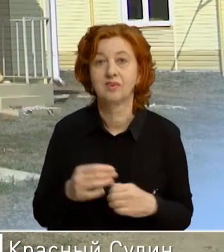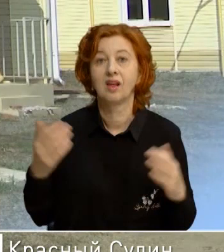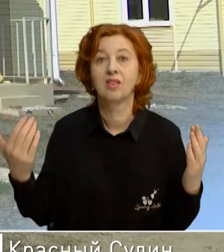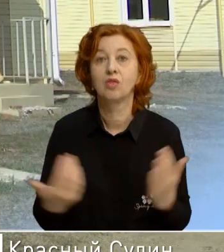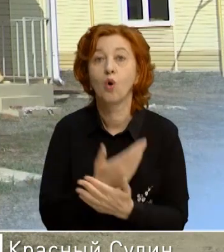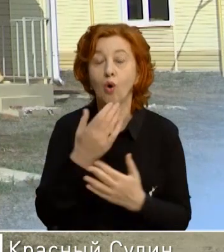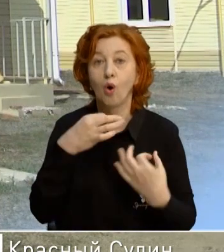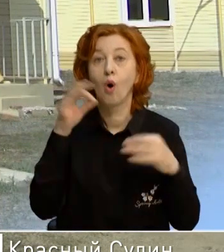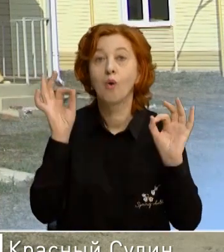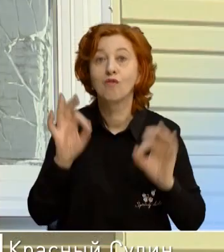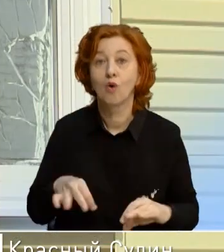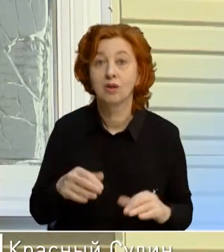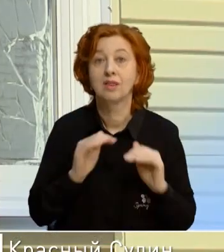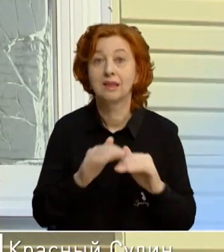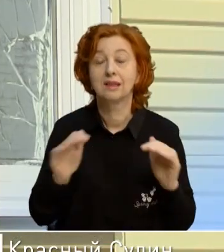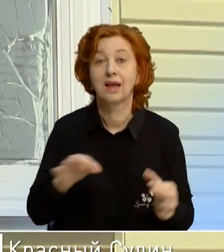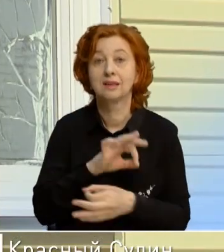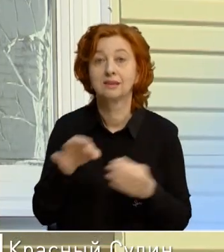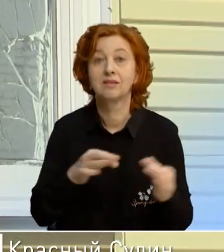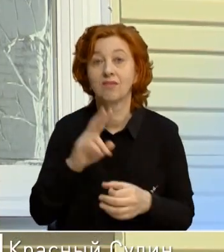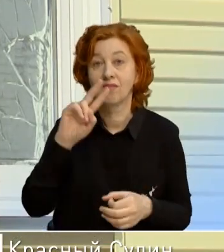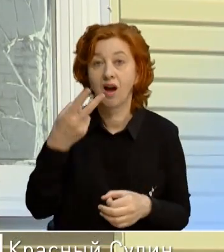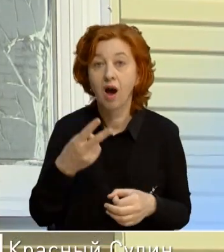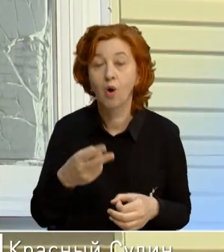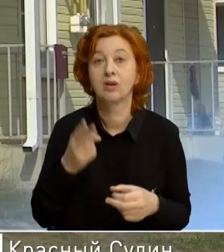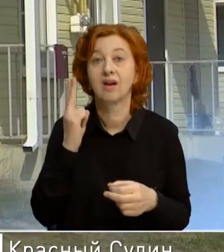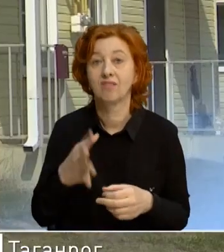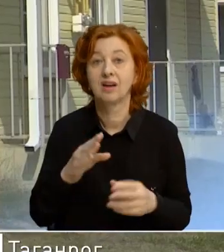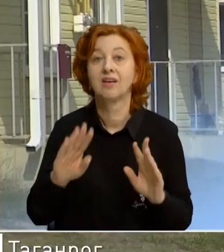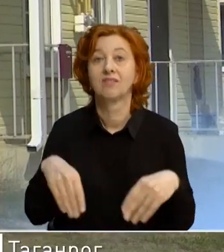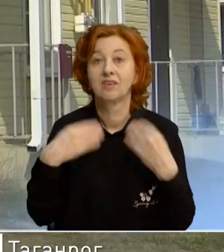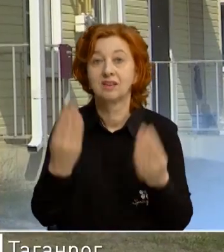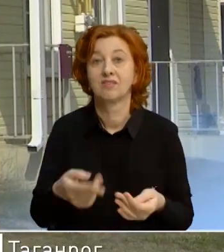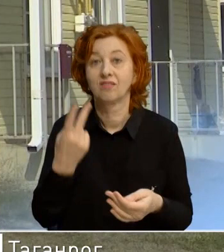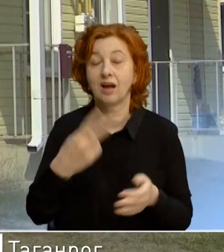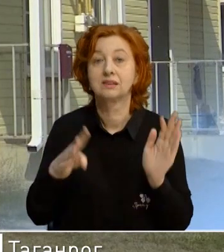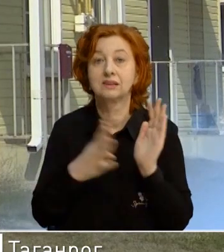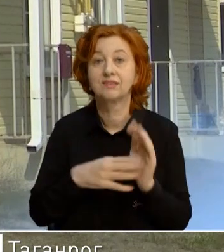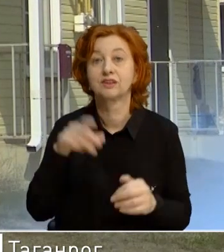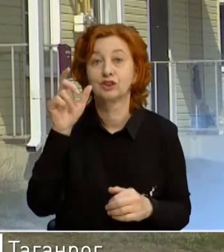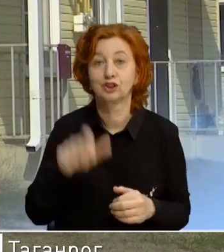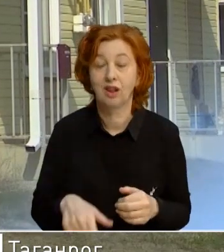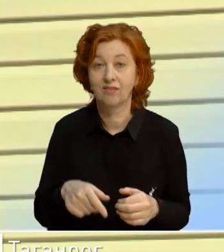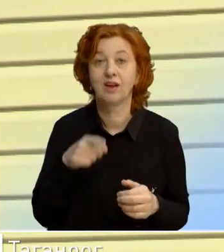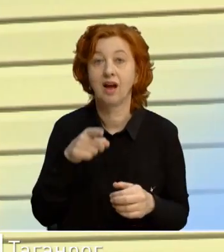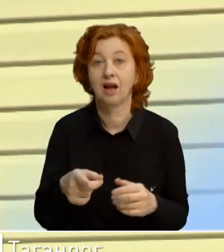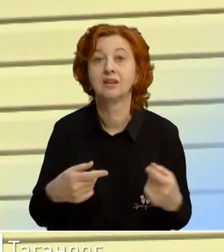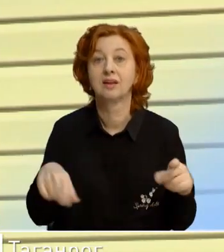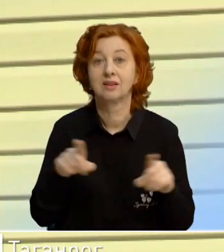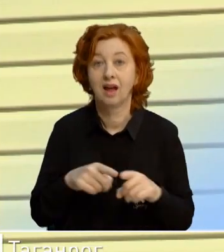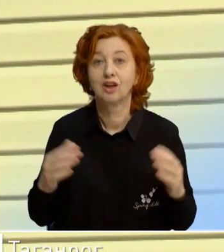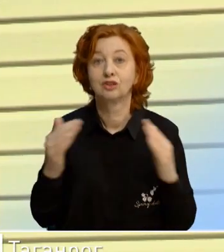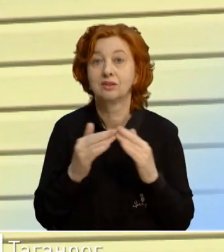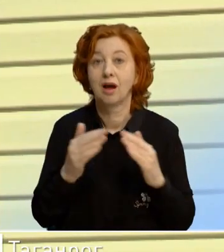и комфортное жилье для детей-сирот. За последние 2 года квартиры в Орловском получили 29 человек. Не в многоэтажных домах,